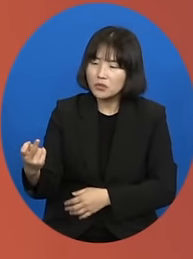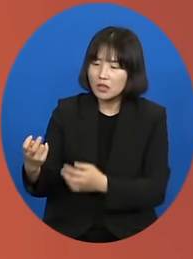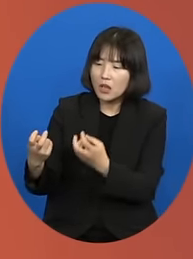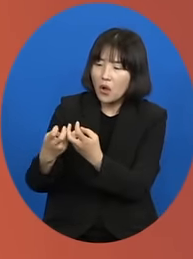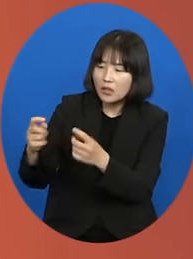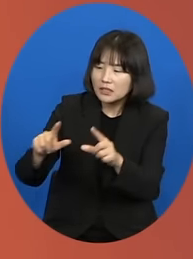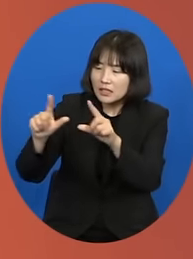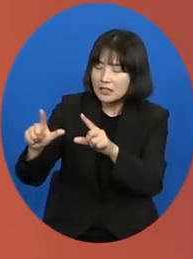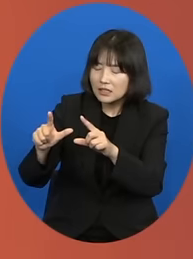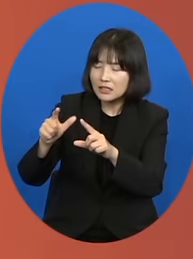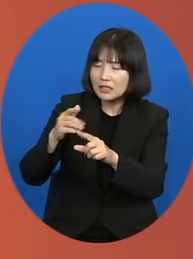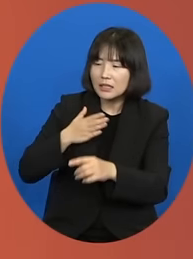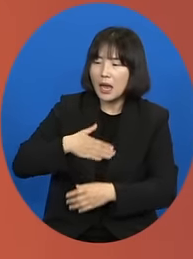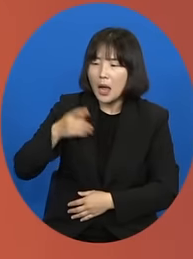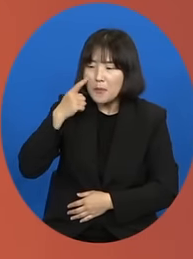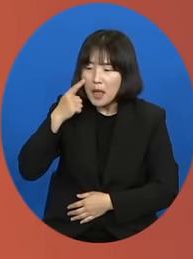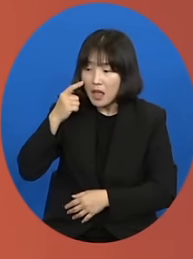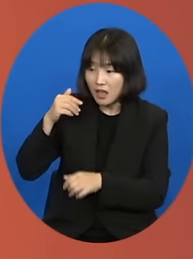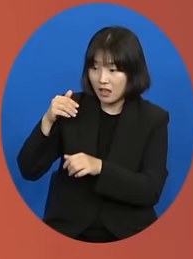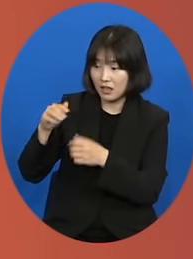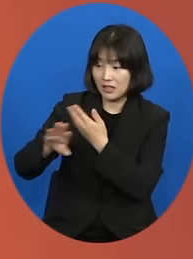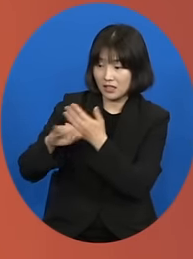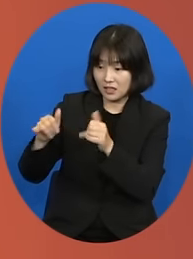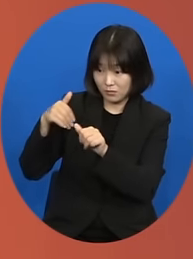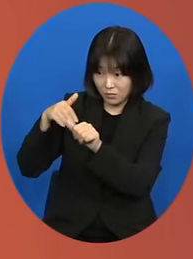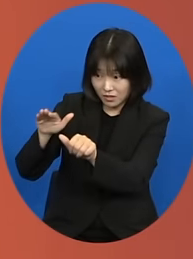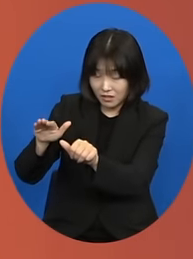라고 정보원을 보냈을까요?